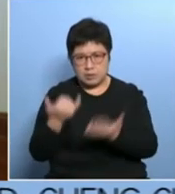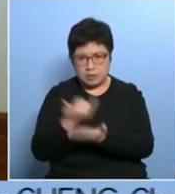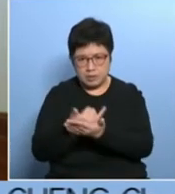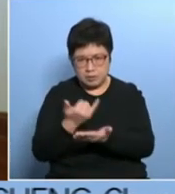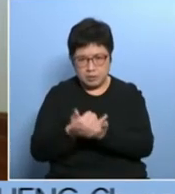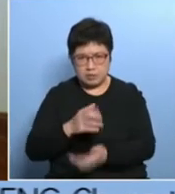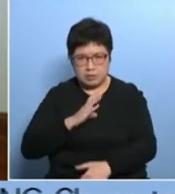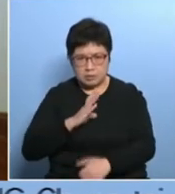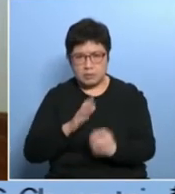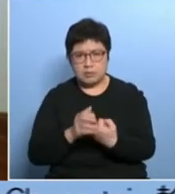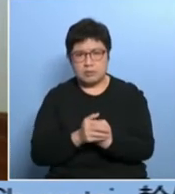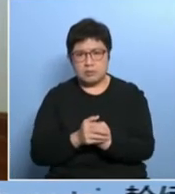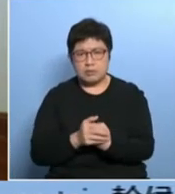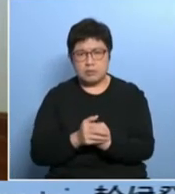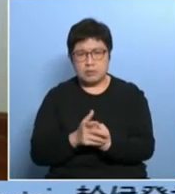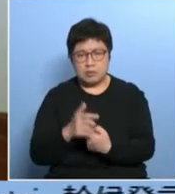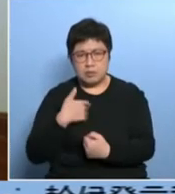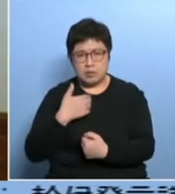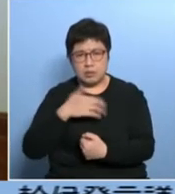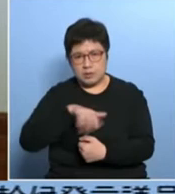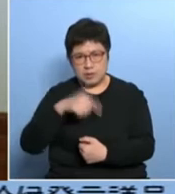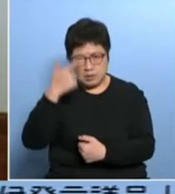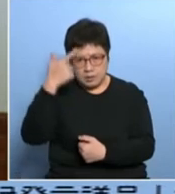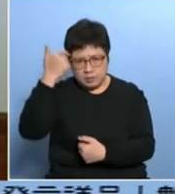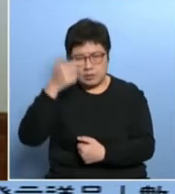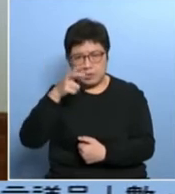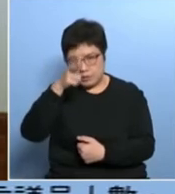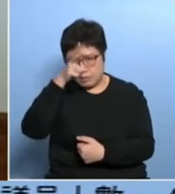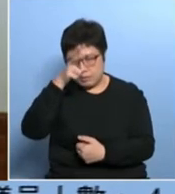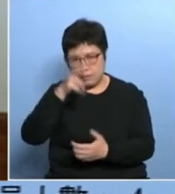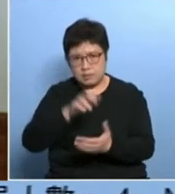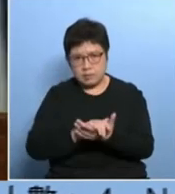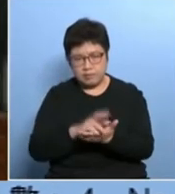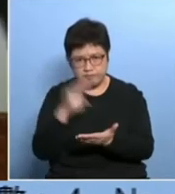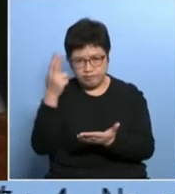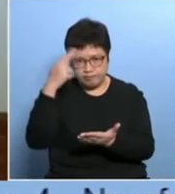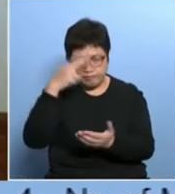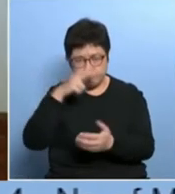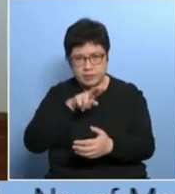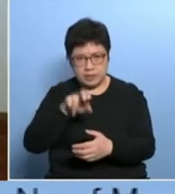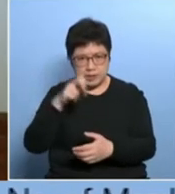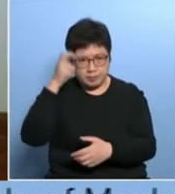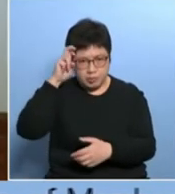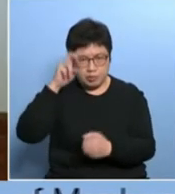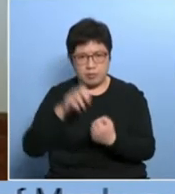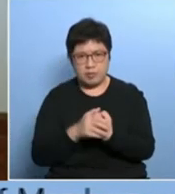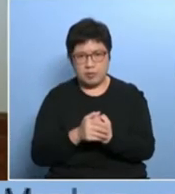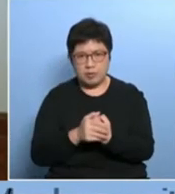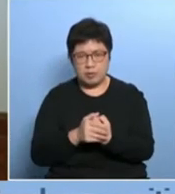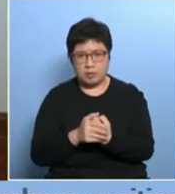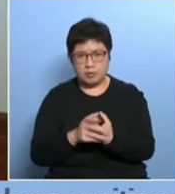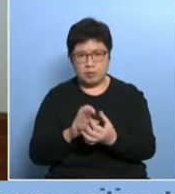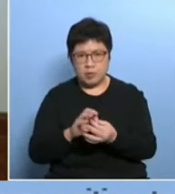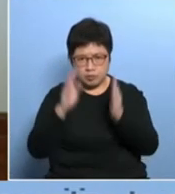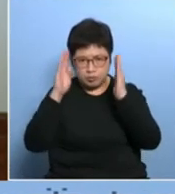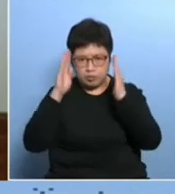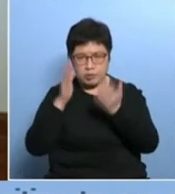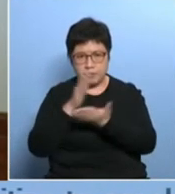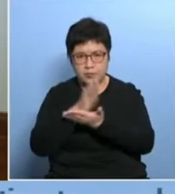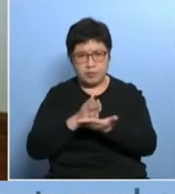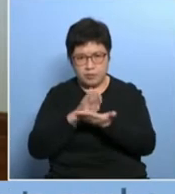然，我們期望政府會定期進行檢討，特別關注部分